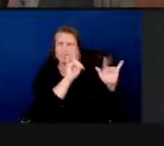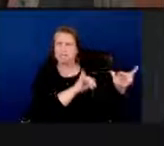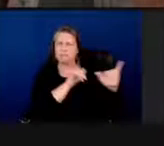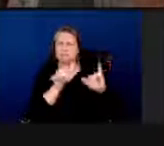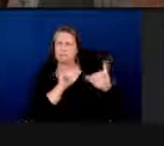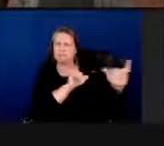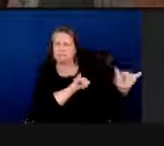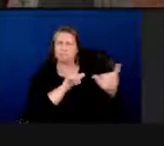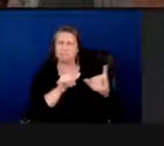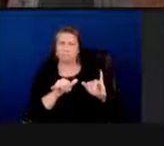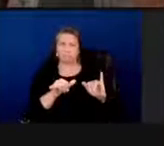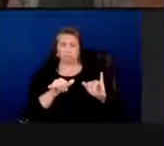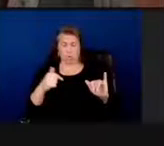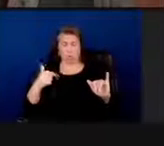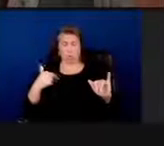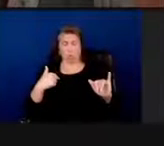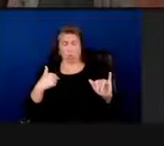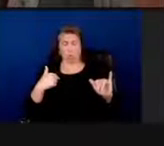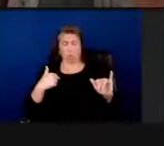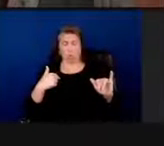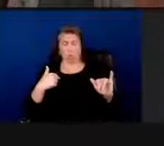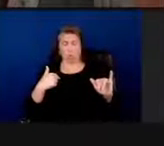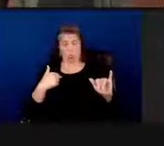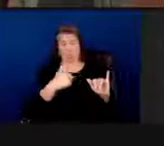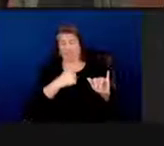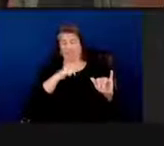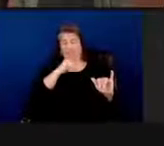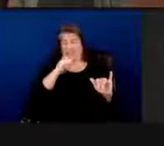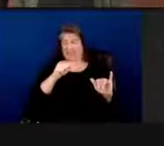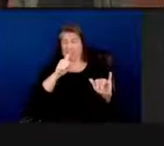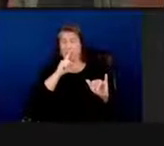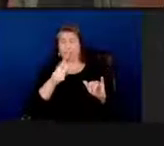نحن قمنا بالتزام